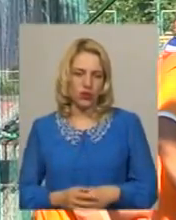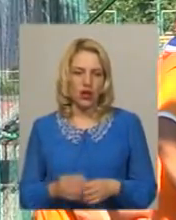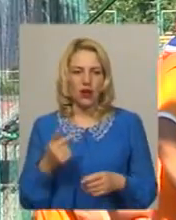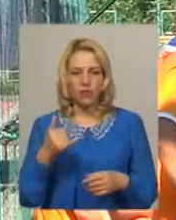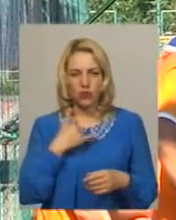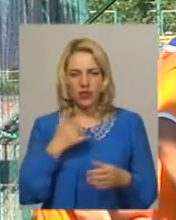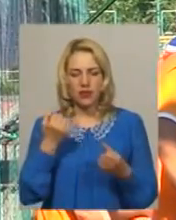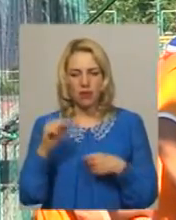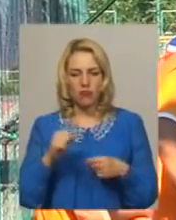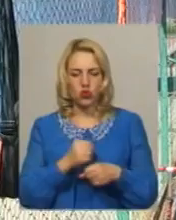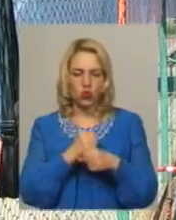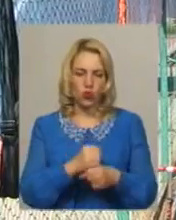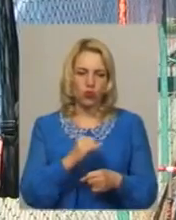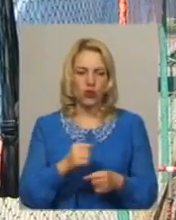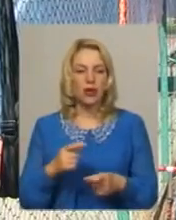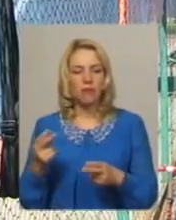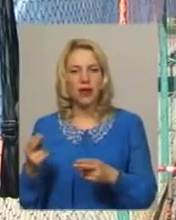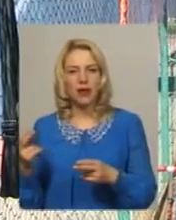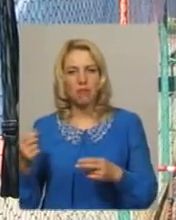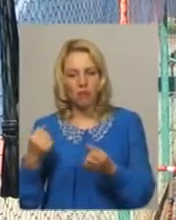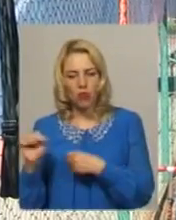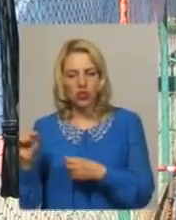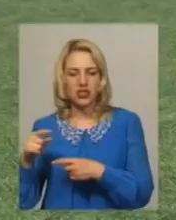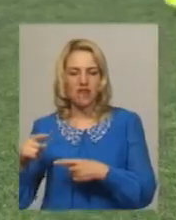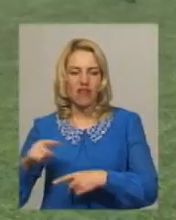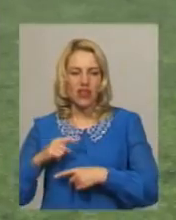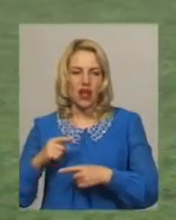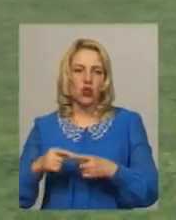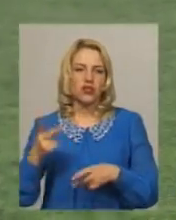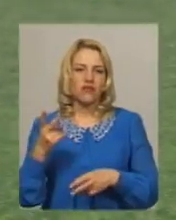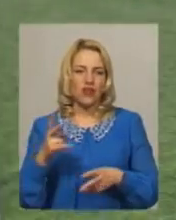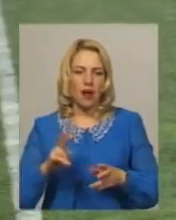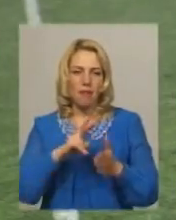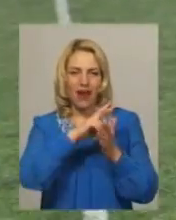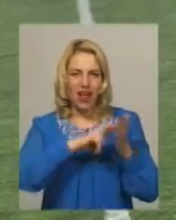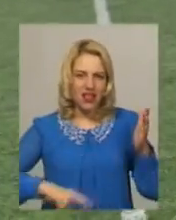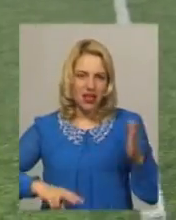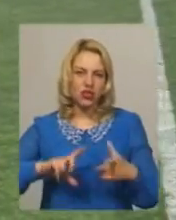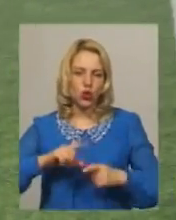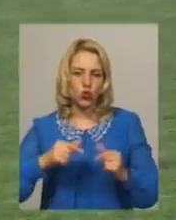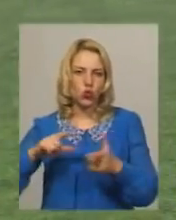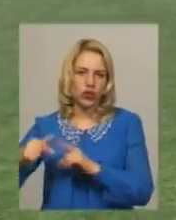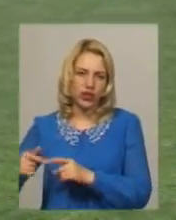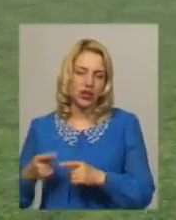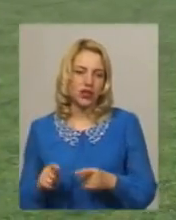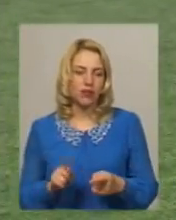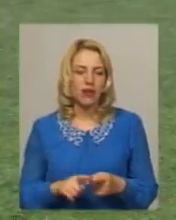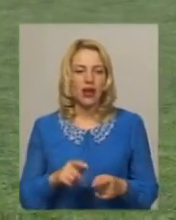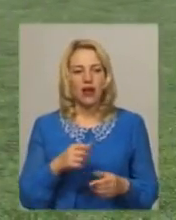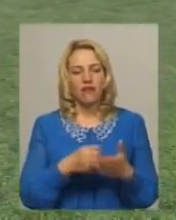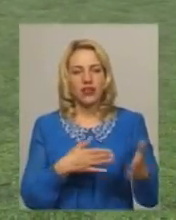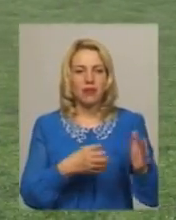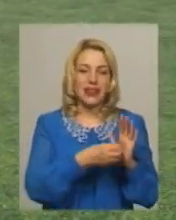нас переможець кубку і переможець чемпіонату. Два окремих турніри, які проходять паралельно. За його словами, вікова категорія гравців від 15 до 50